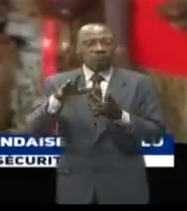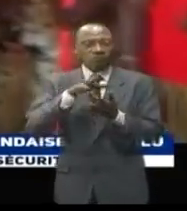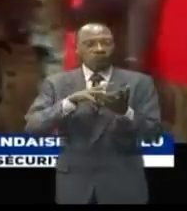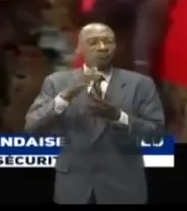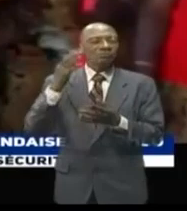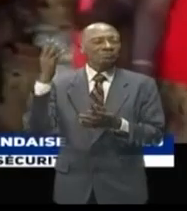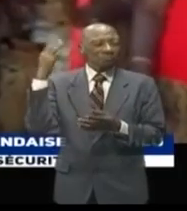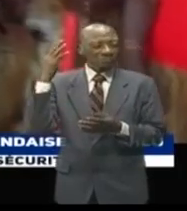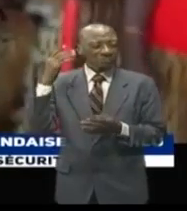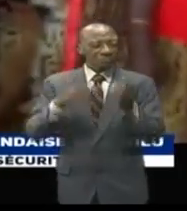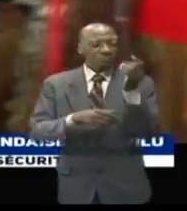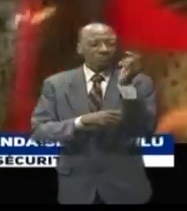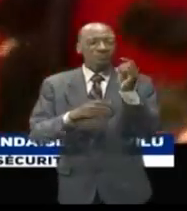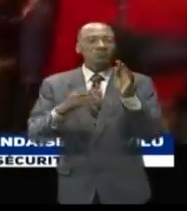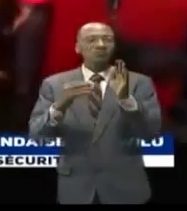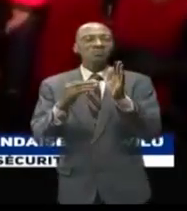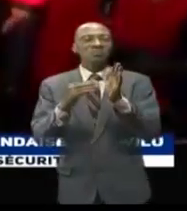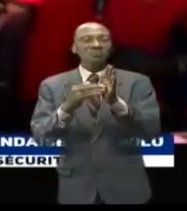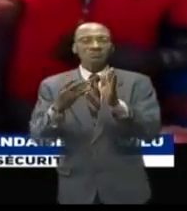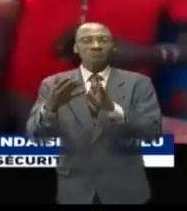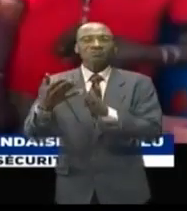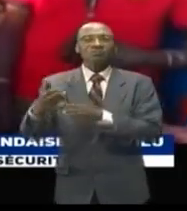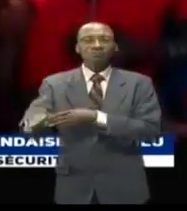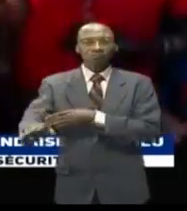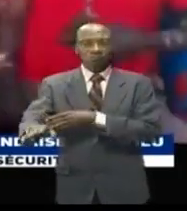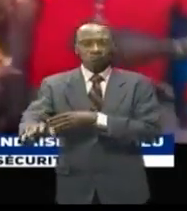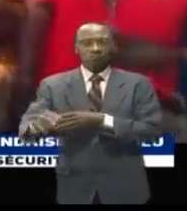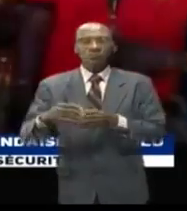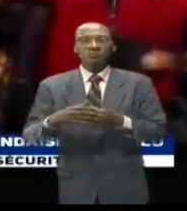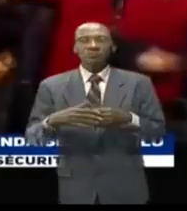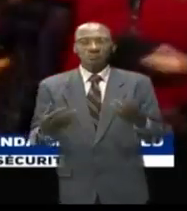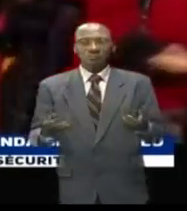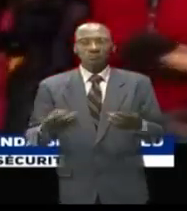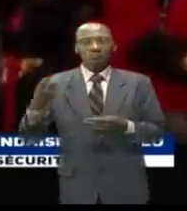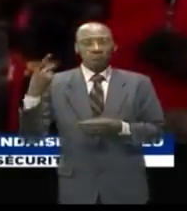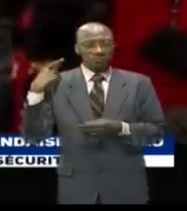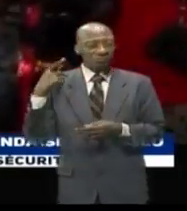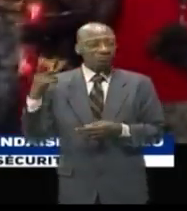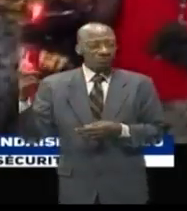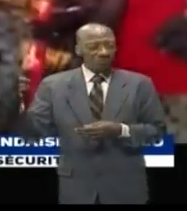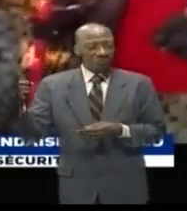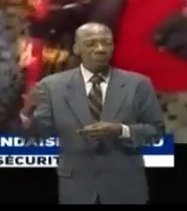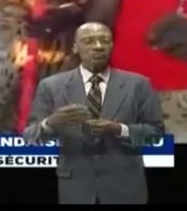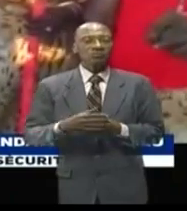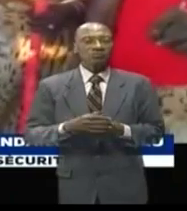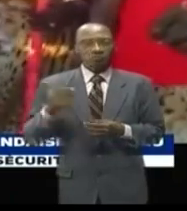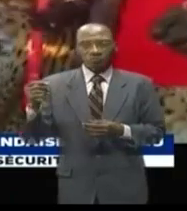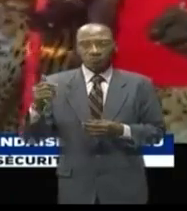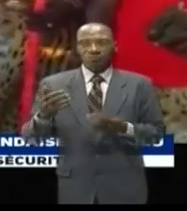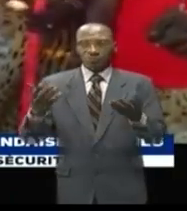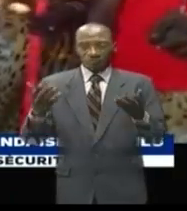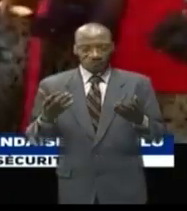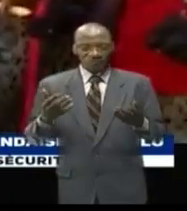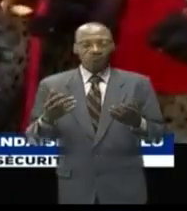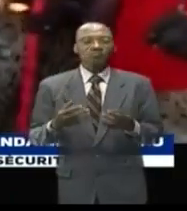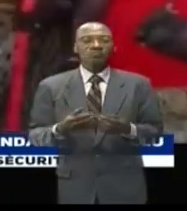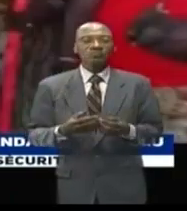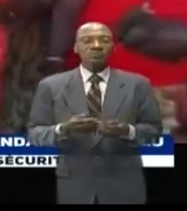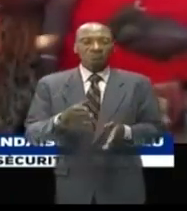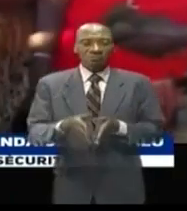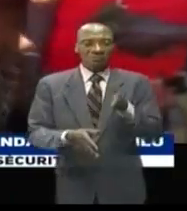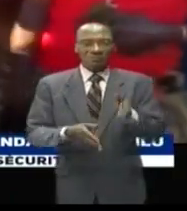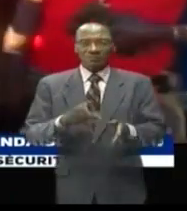députés provincial franck gatola l'un des rescapés aujourd'hui rétabli s'est rendu dans sa base du territoire de goungou